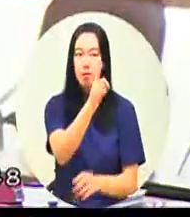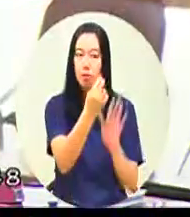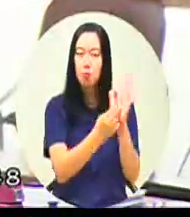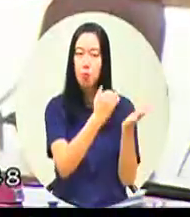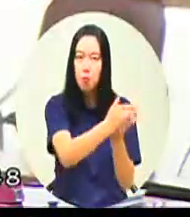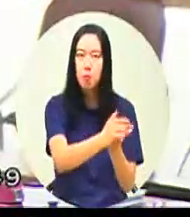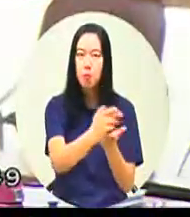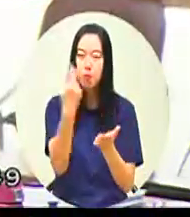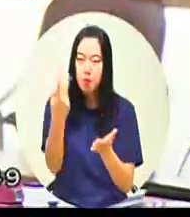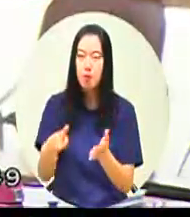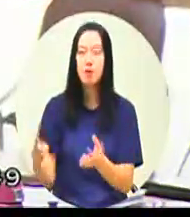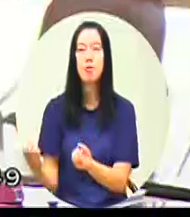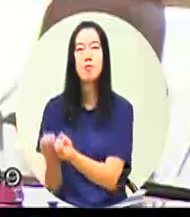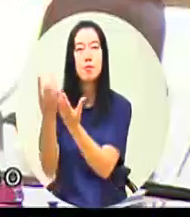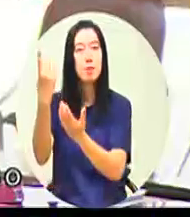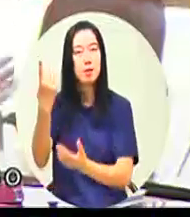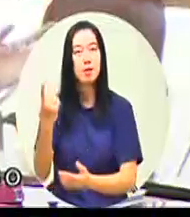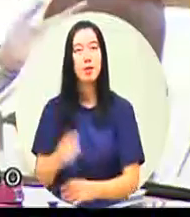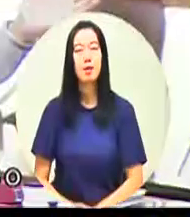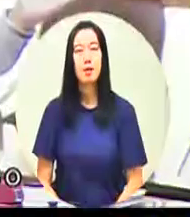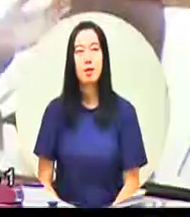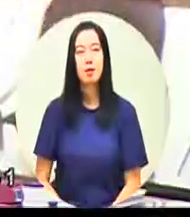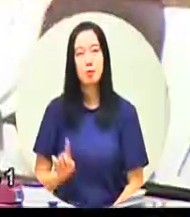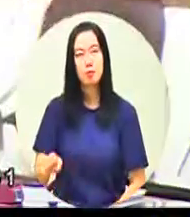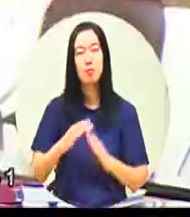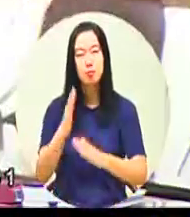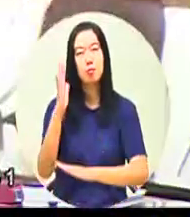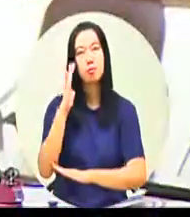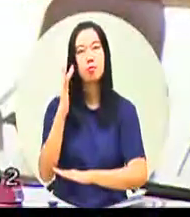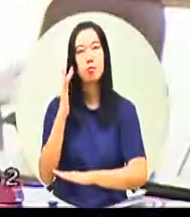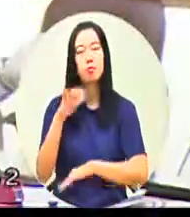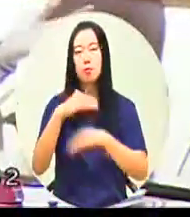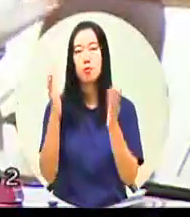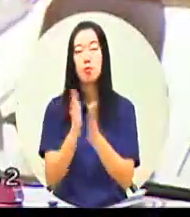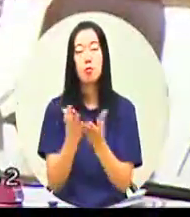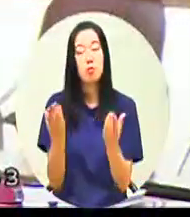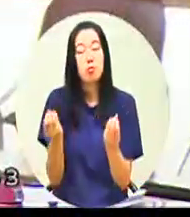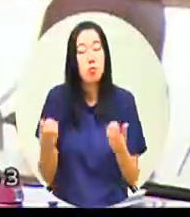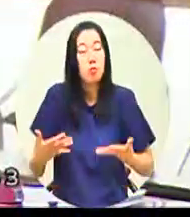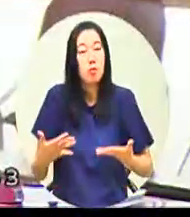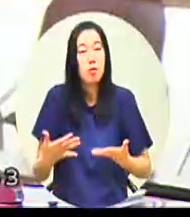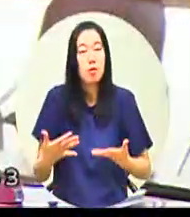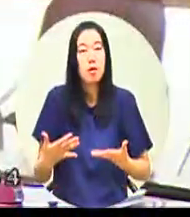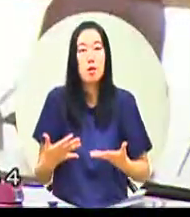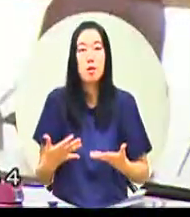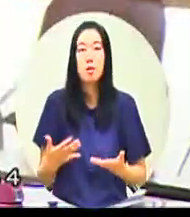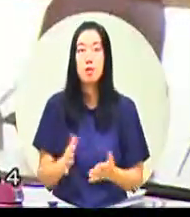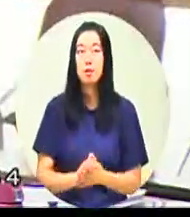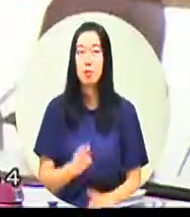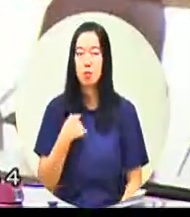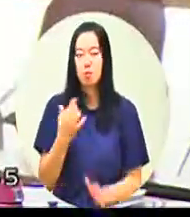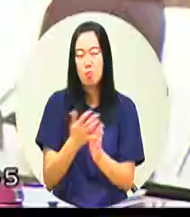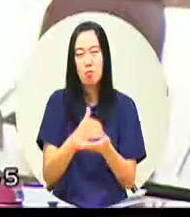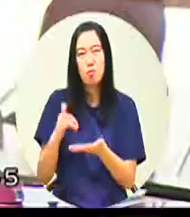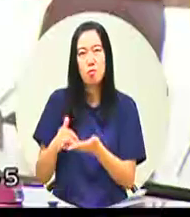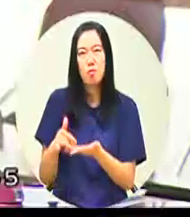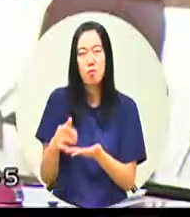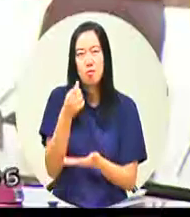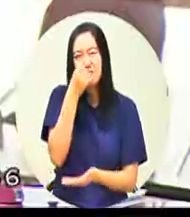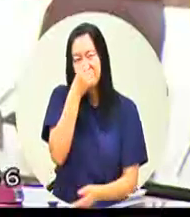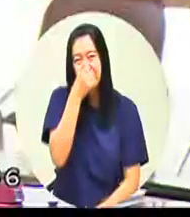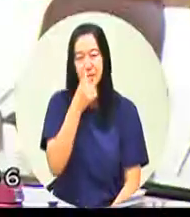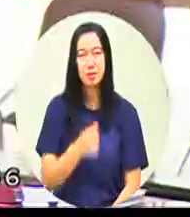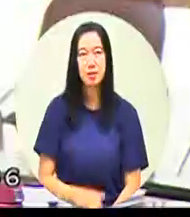一项，当然期间袂当讲拢无事嘛，因为我们的预算就是那么少，所以就是